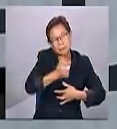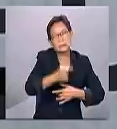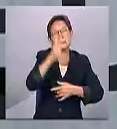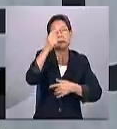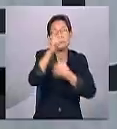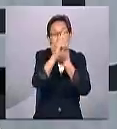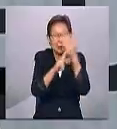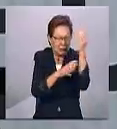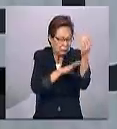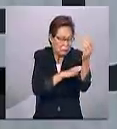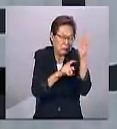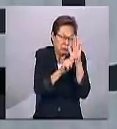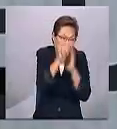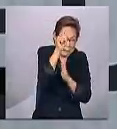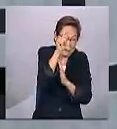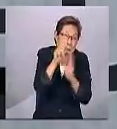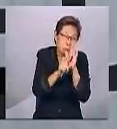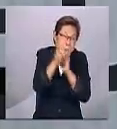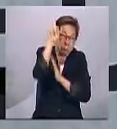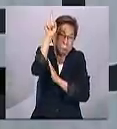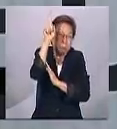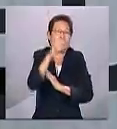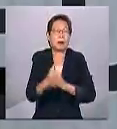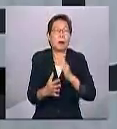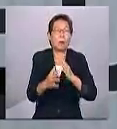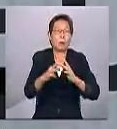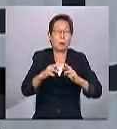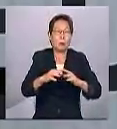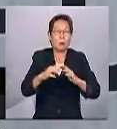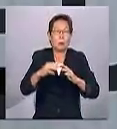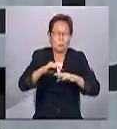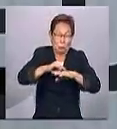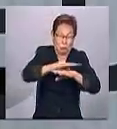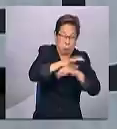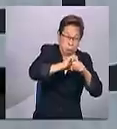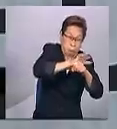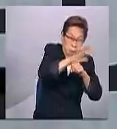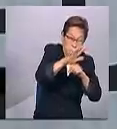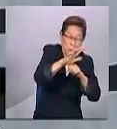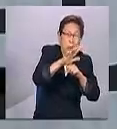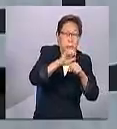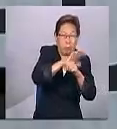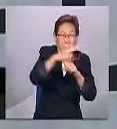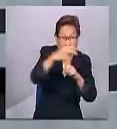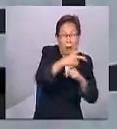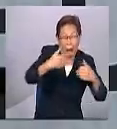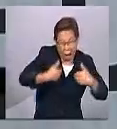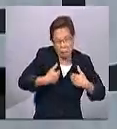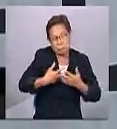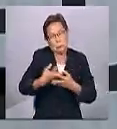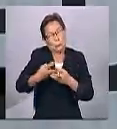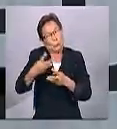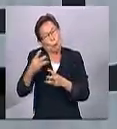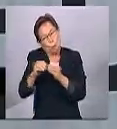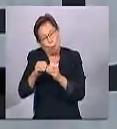Jadi risiko dia apabila jangkiti, gejala dia lebih teruk untuk kita merawat. Dan satu tak ada,